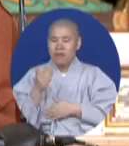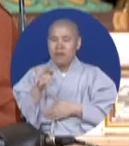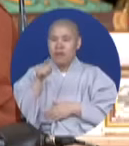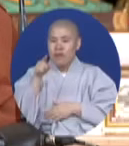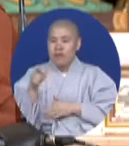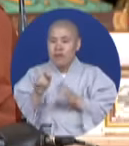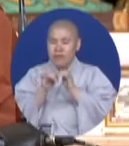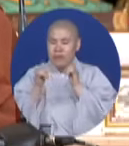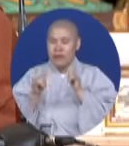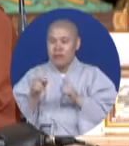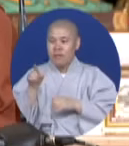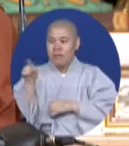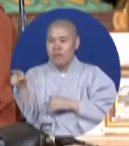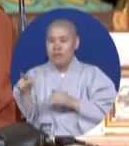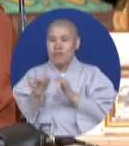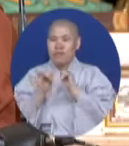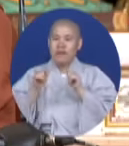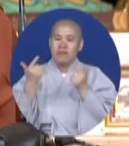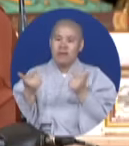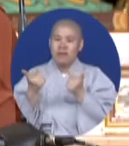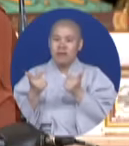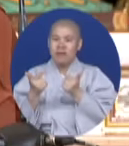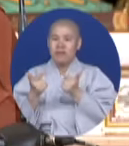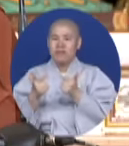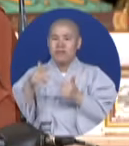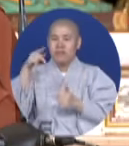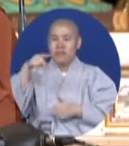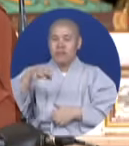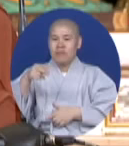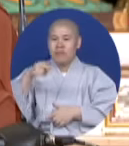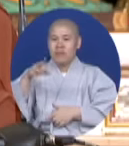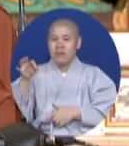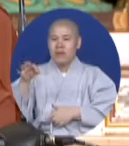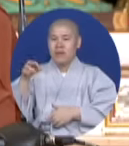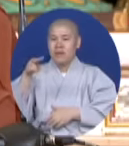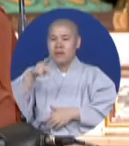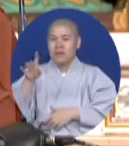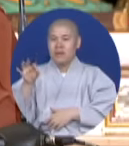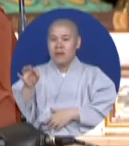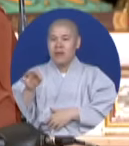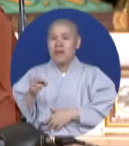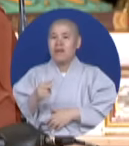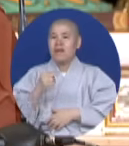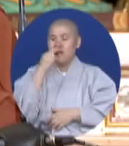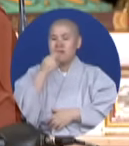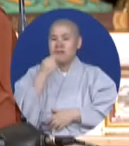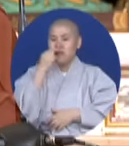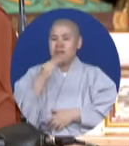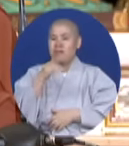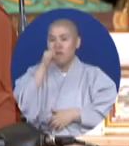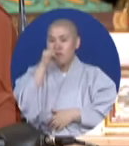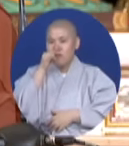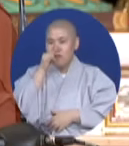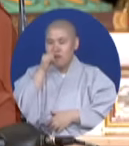이거는 사람이고 이건 사람 아닌 거다. 중생상은 생명이 있는